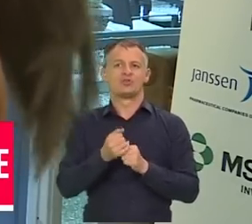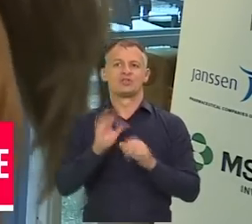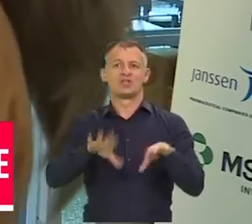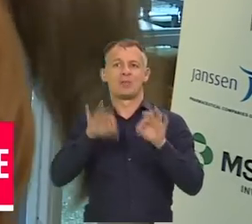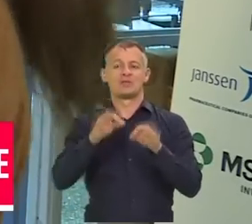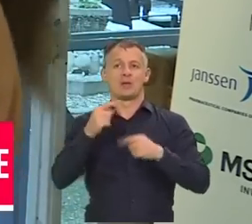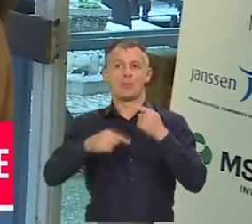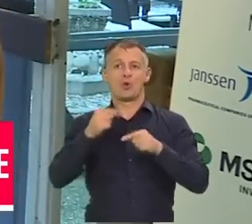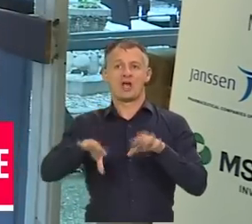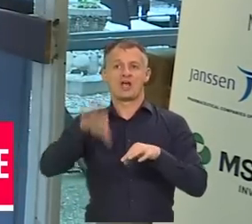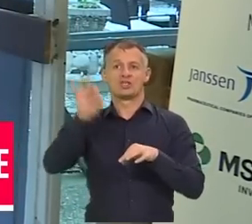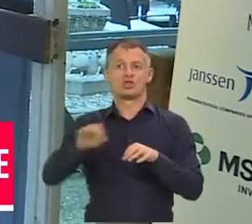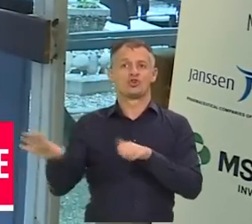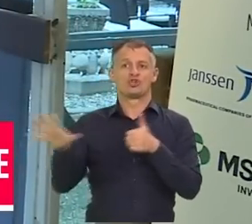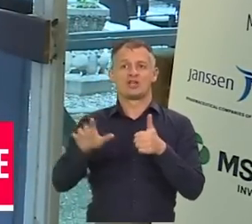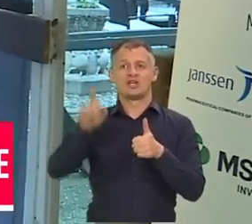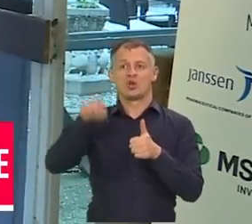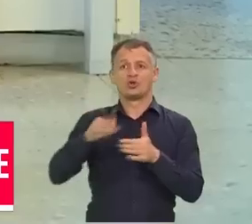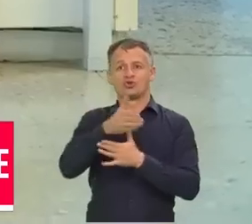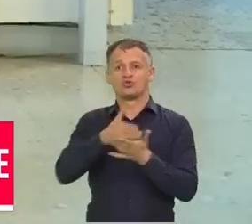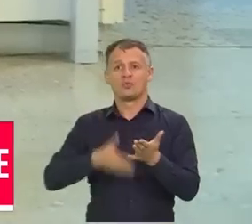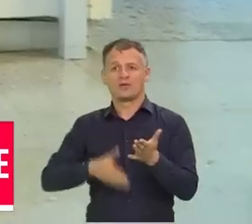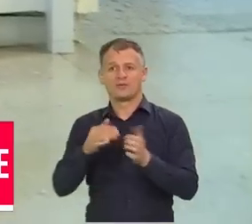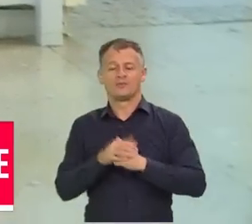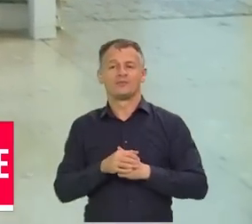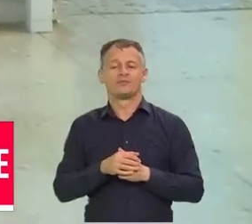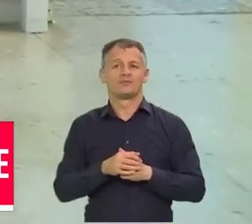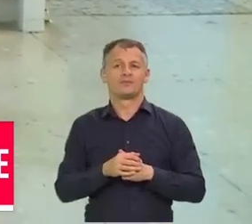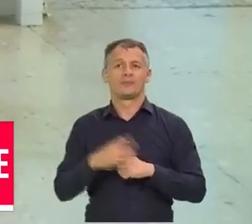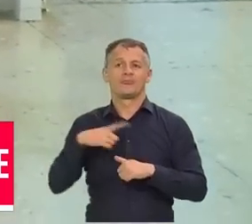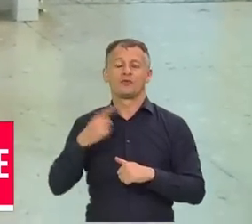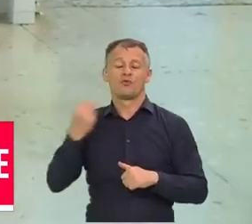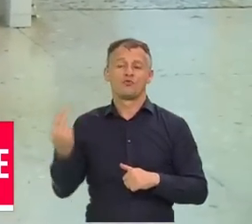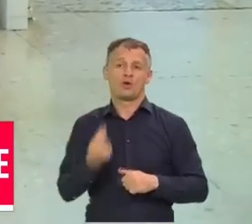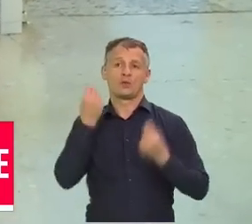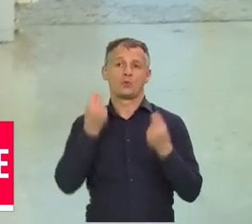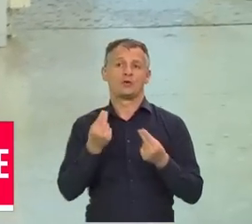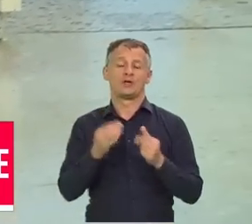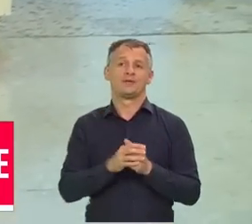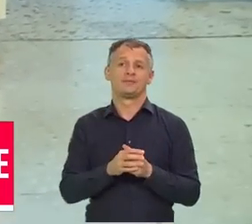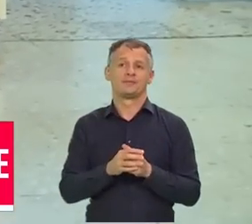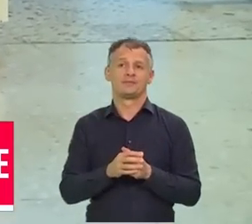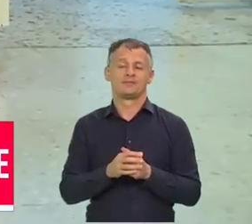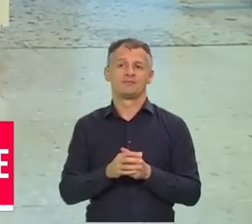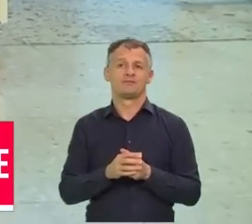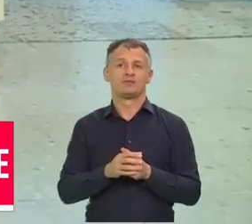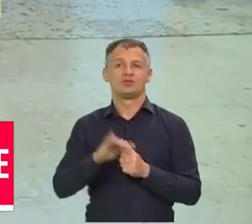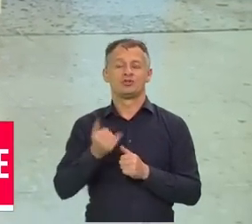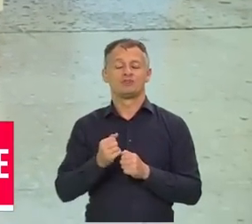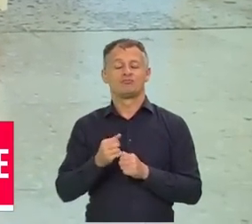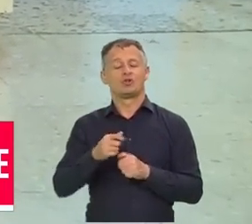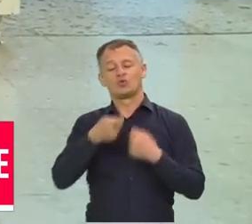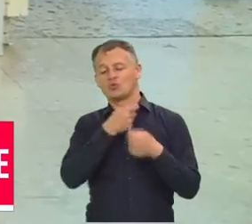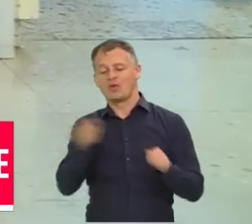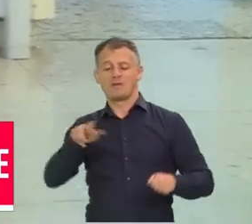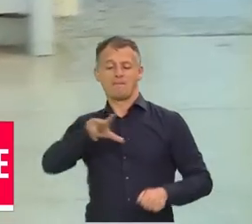făcută la 6 luni și jumătate. Sunt foarte bune, exemplare, și toate meritul